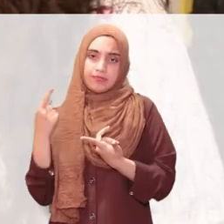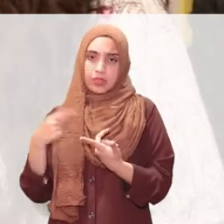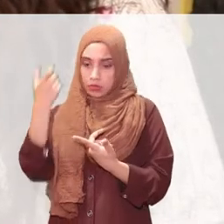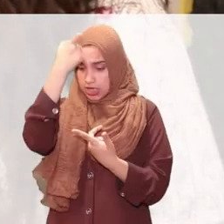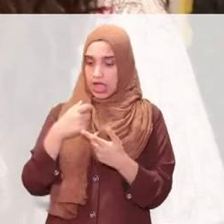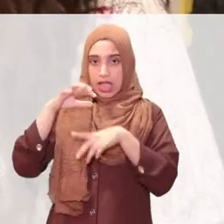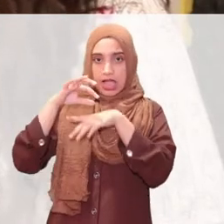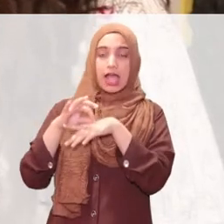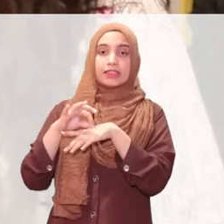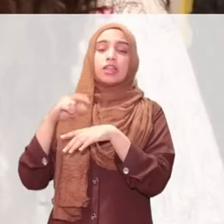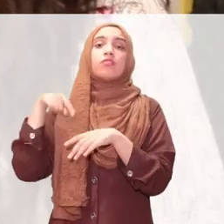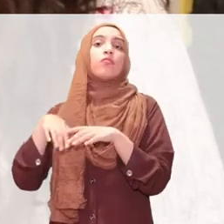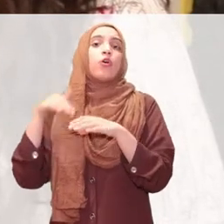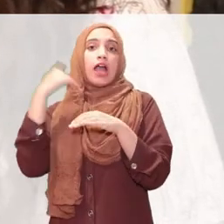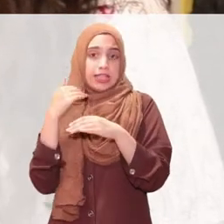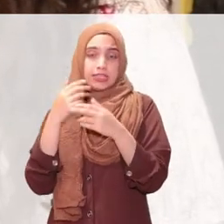विद